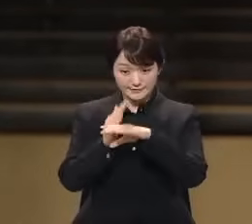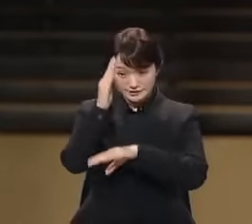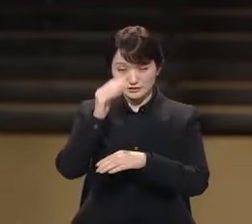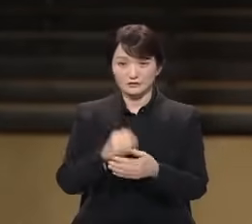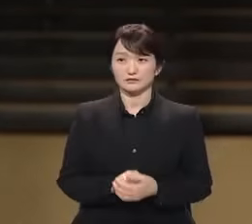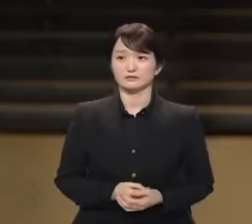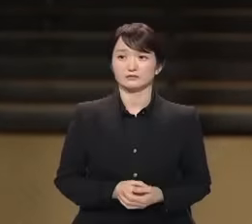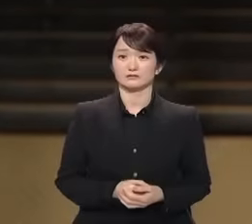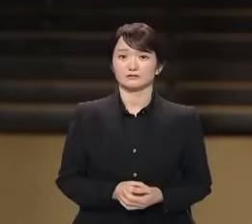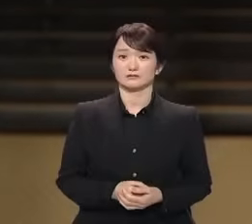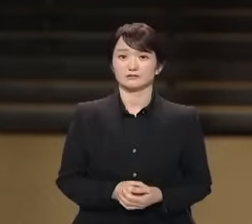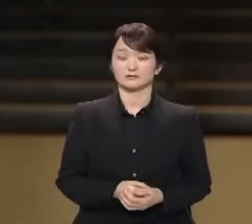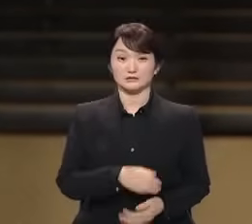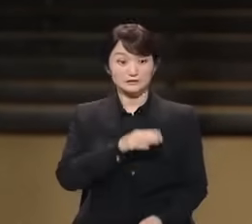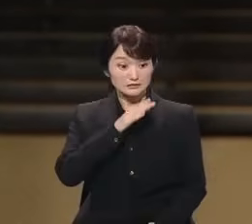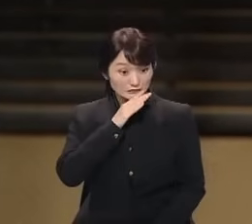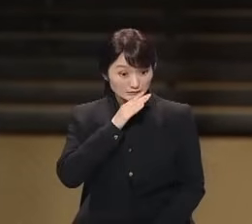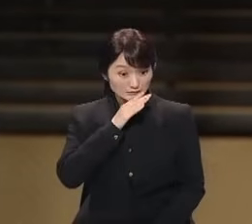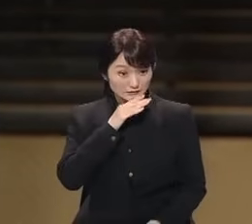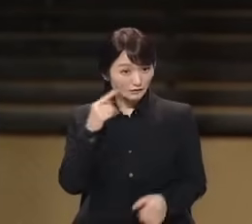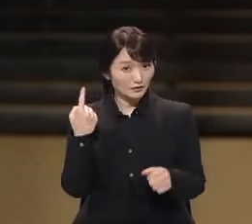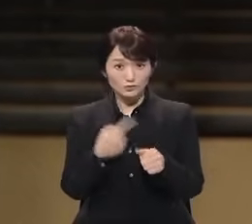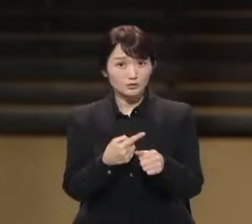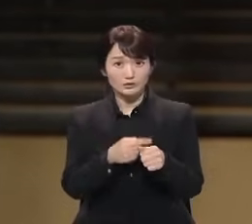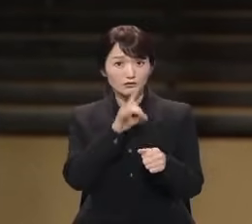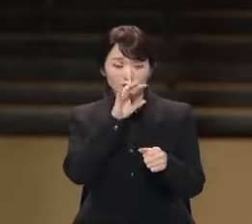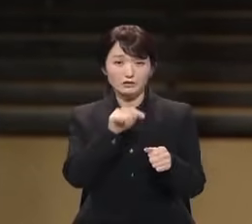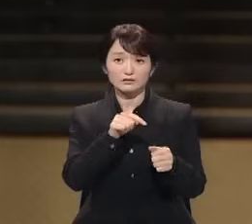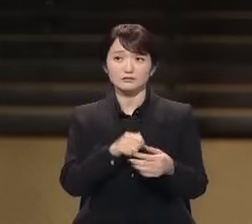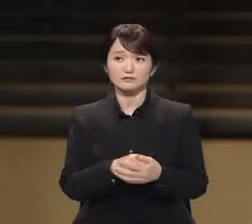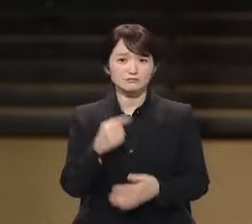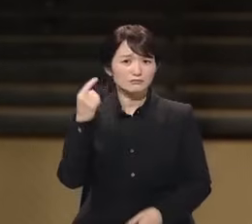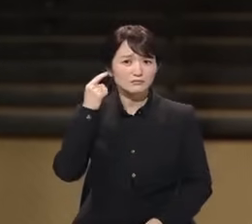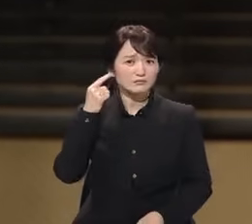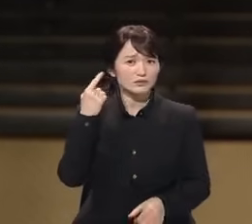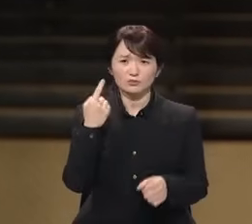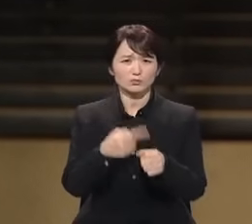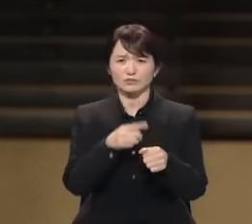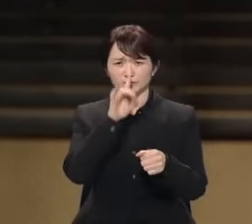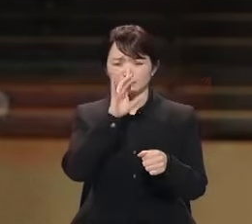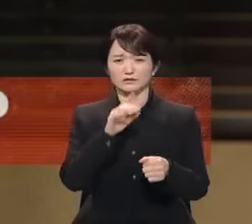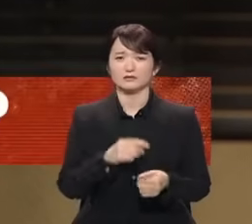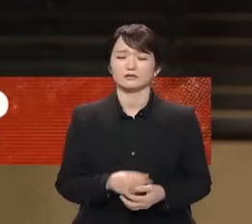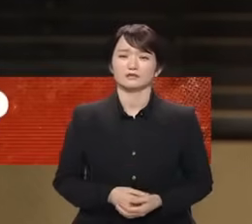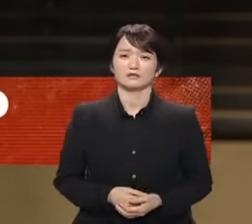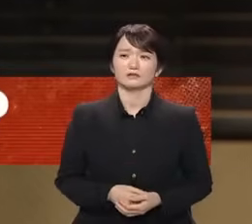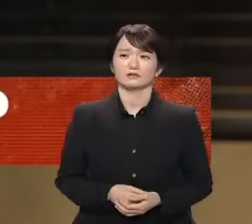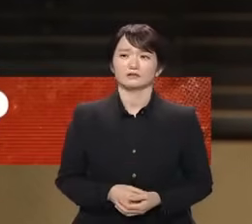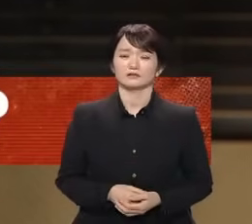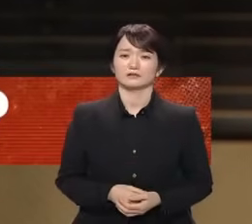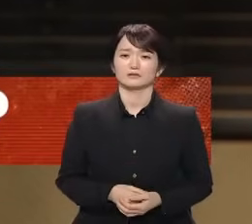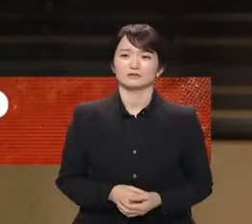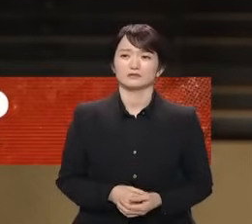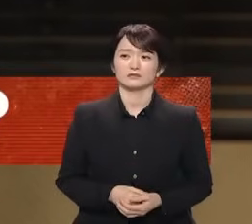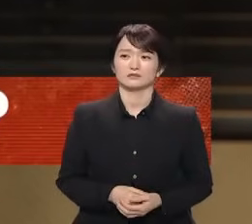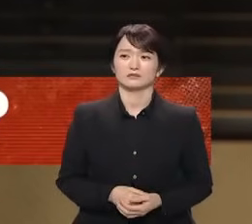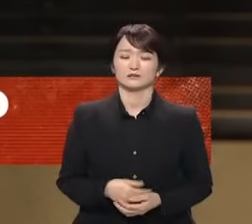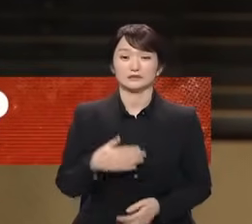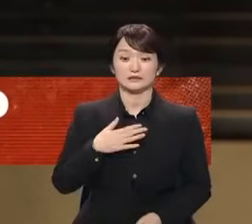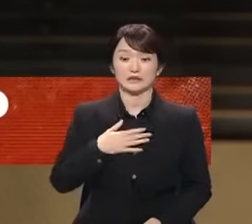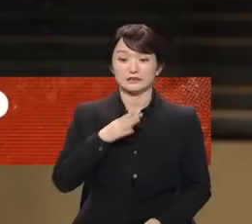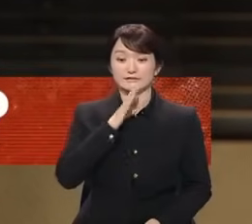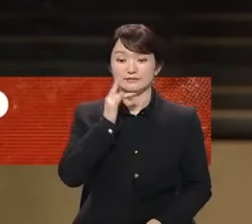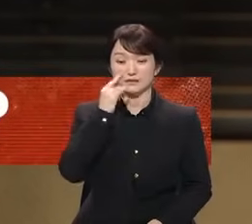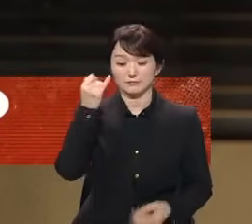하지 말아. 욕설을 어떻게 합니까? 듣는 데서 절대 하지 말아를 행동했고 저는 뭐 의절하고 연 끊고